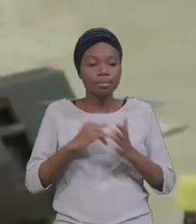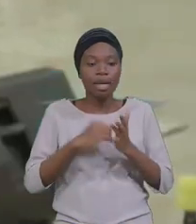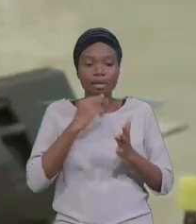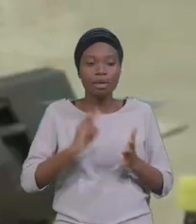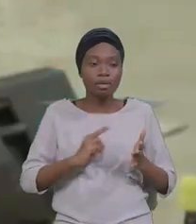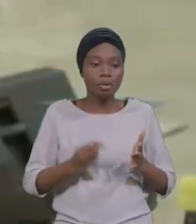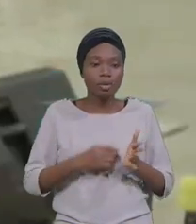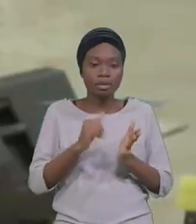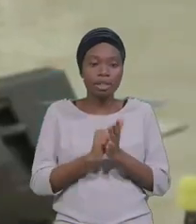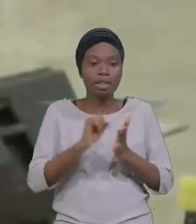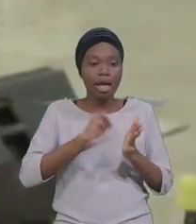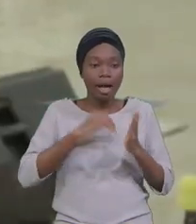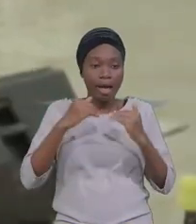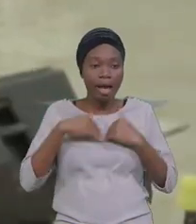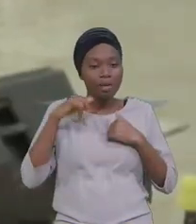Verset